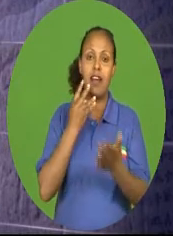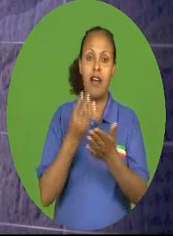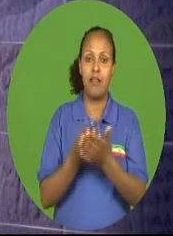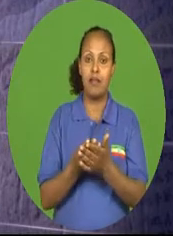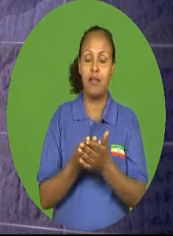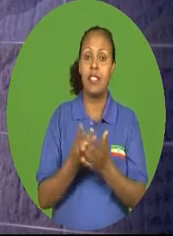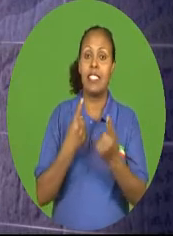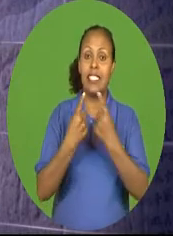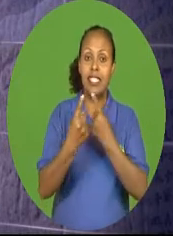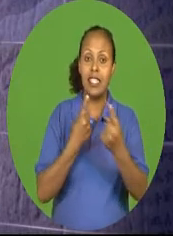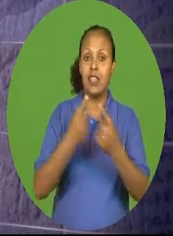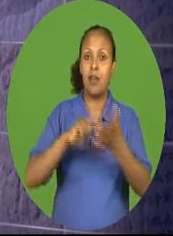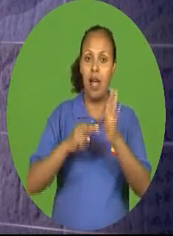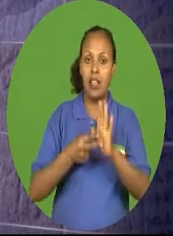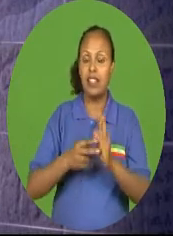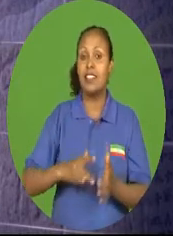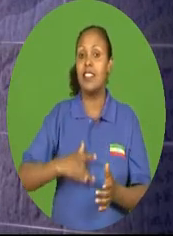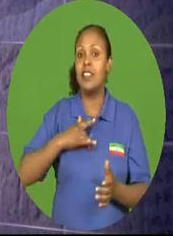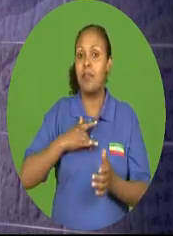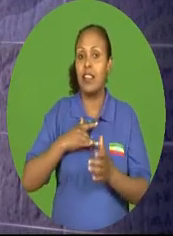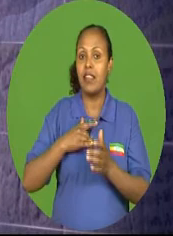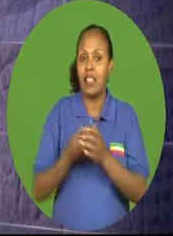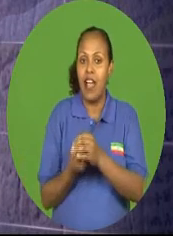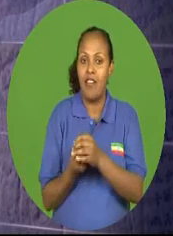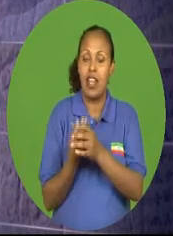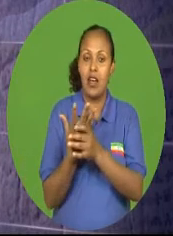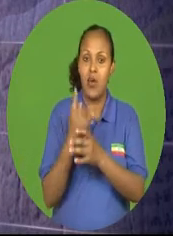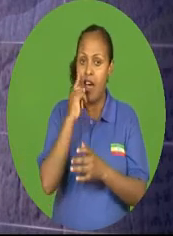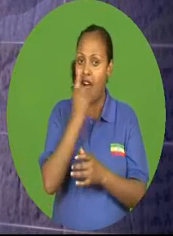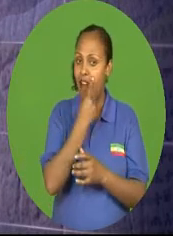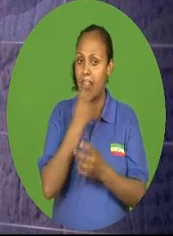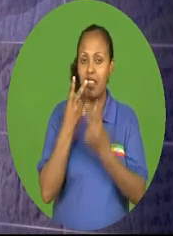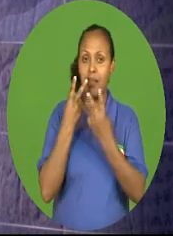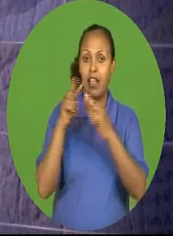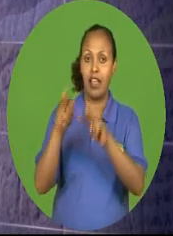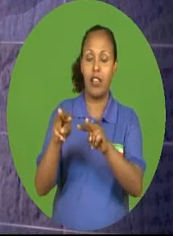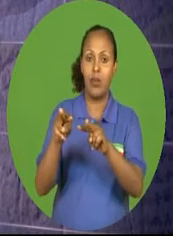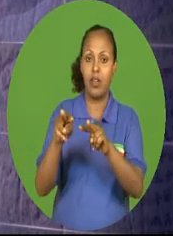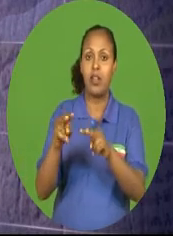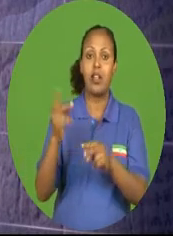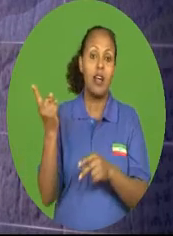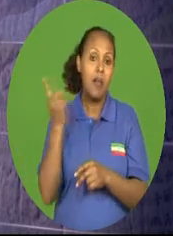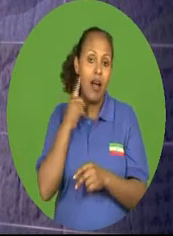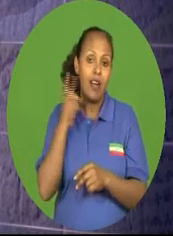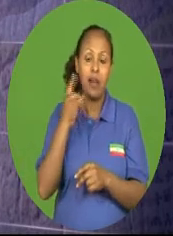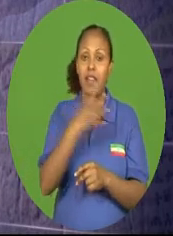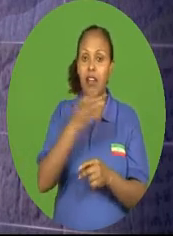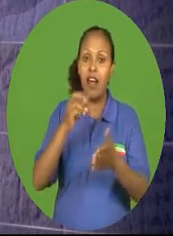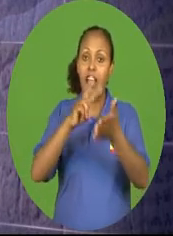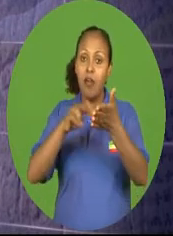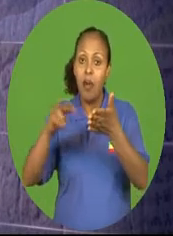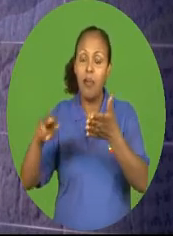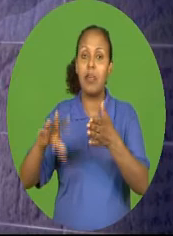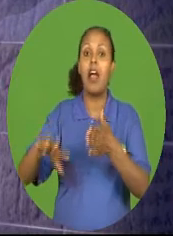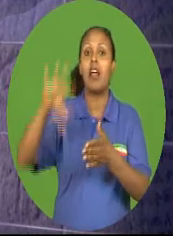መልካም። ንግግር ማለት ስሜት ያፈለቀውን አይን የተመለከተውን ወይም ከማዳመጥና